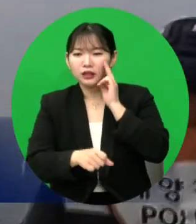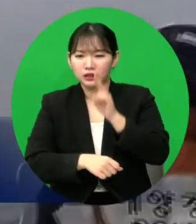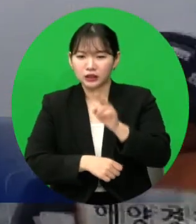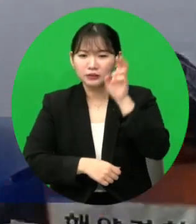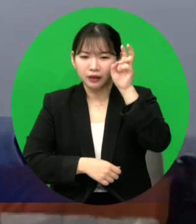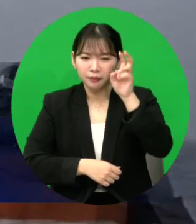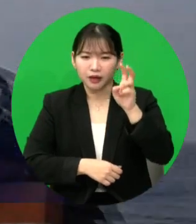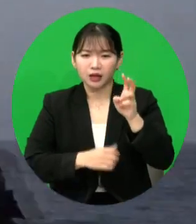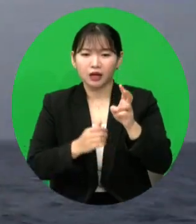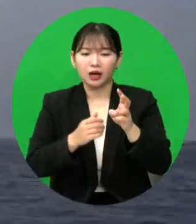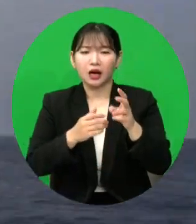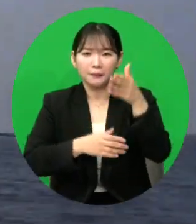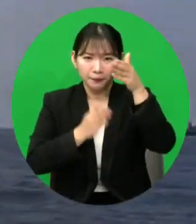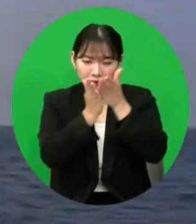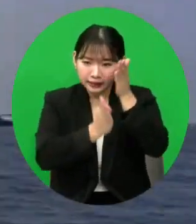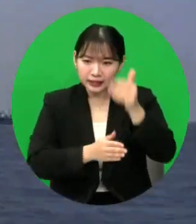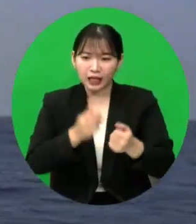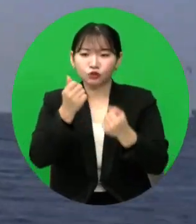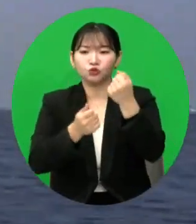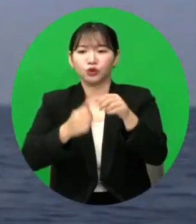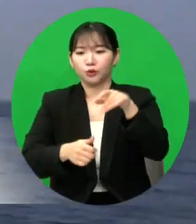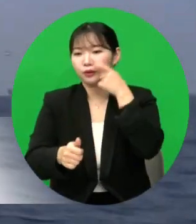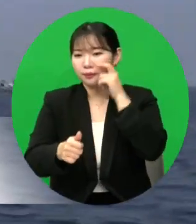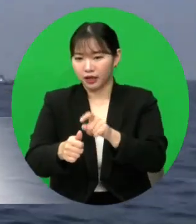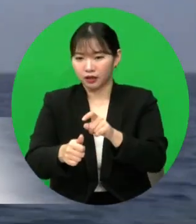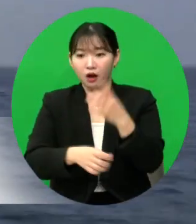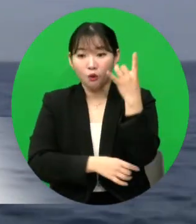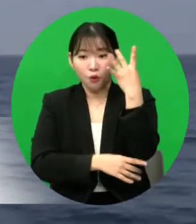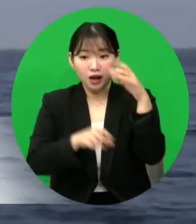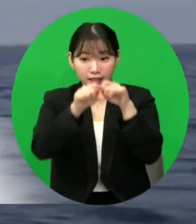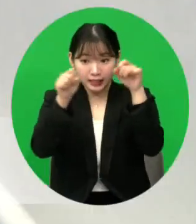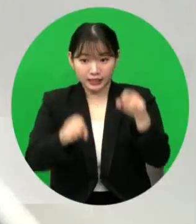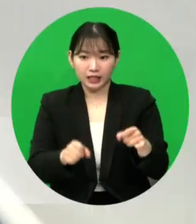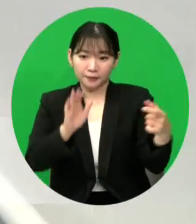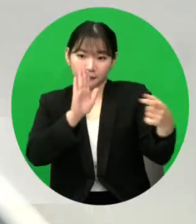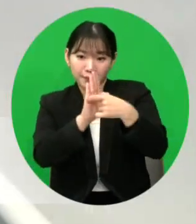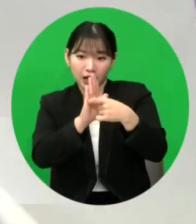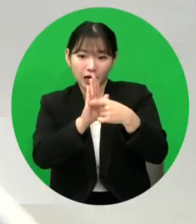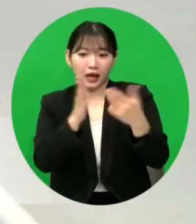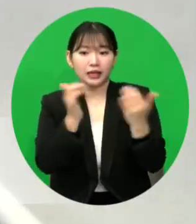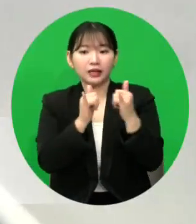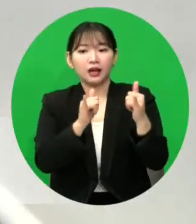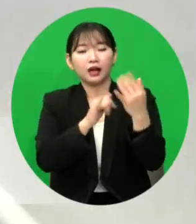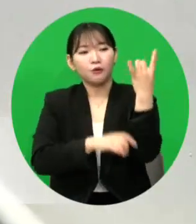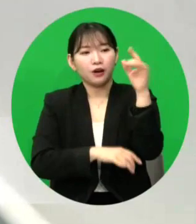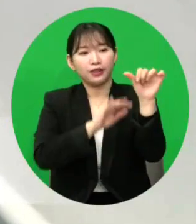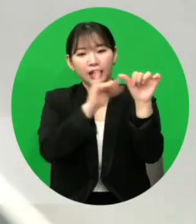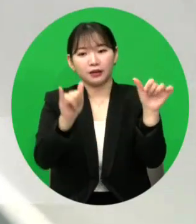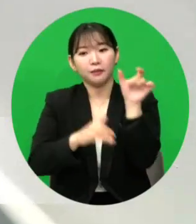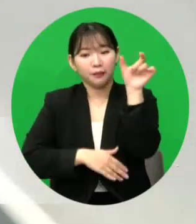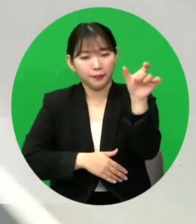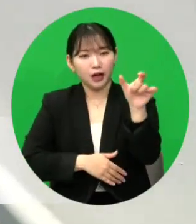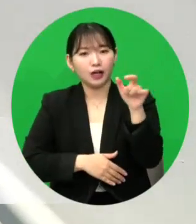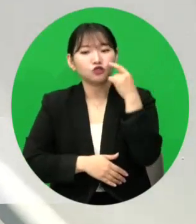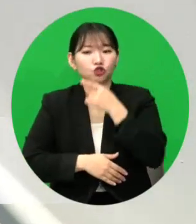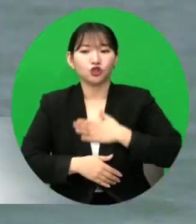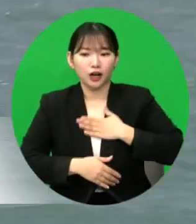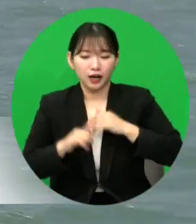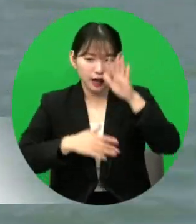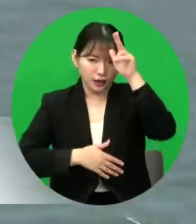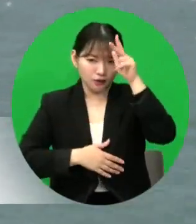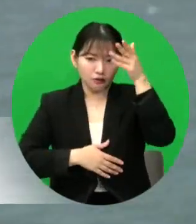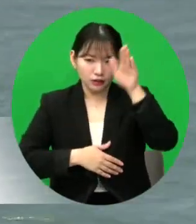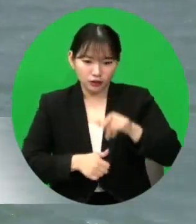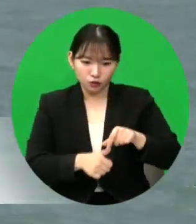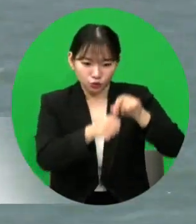소탄실에서 발견했어요. 당초 선박 출입항 시스템에 기재된 대로 승선원을 5명으로 파악했던 해경. 구조된